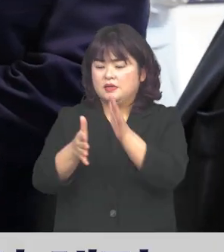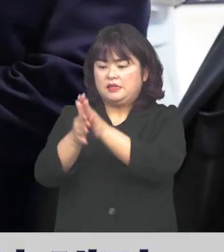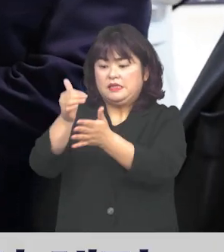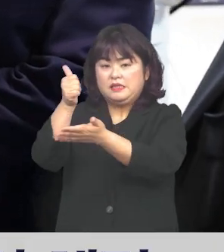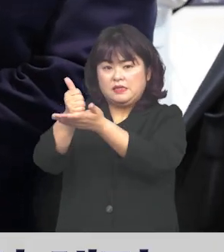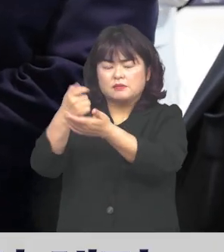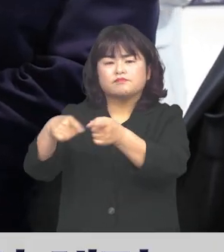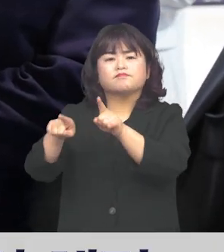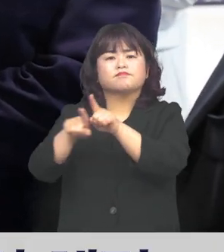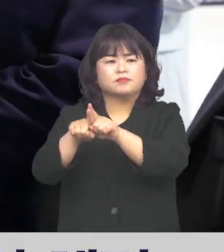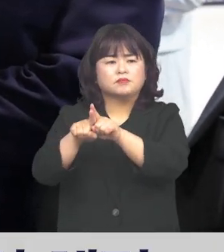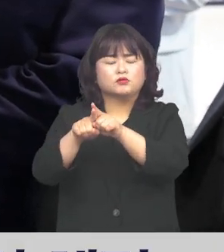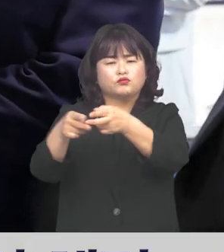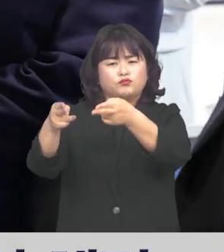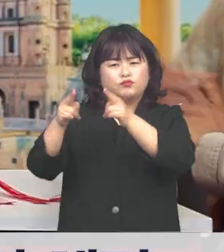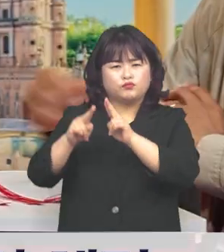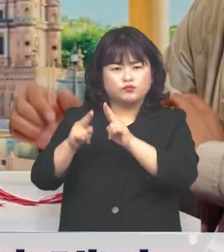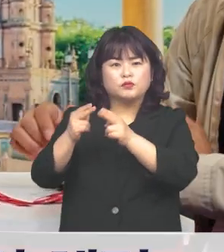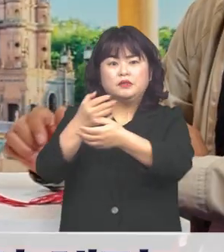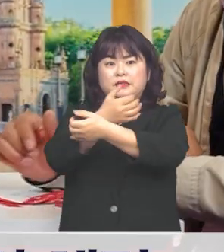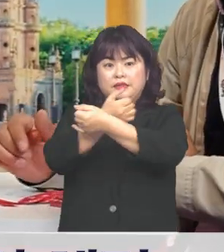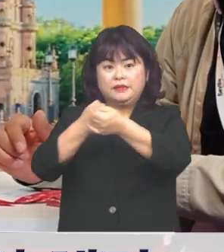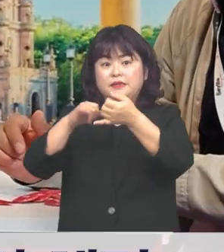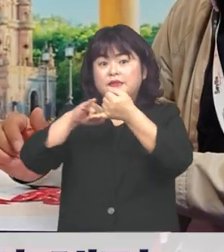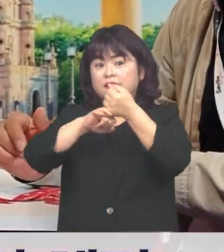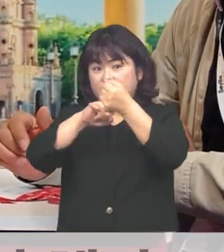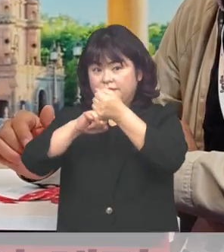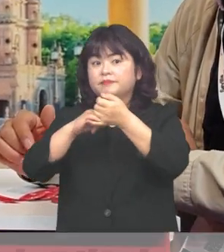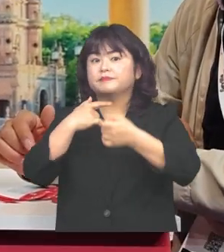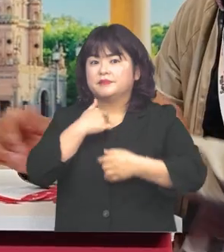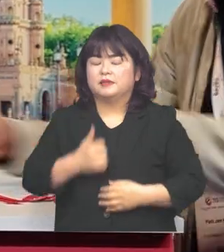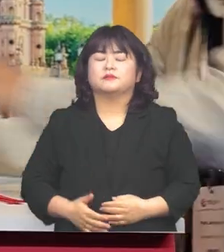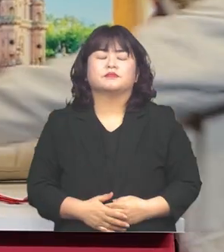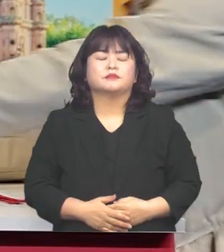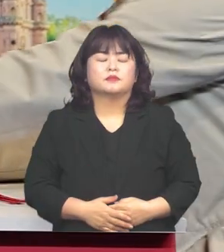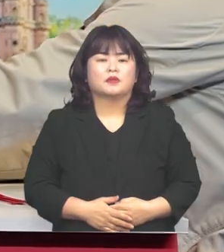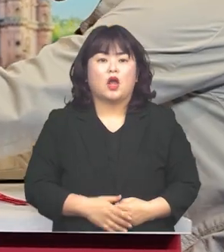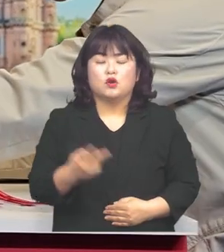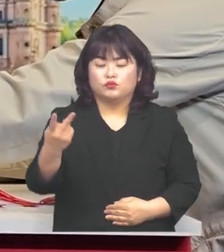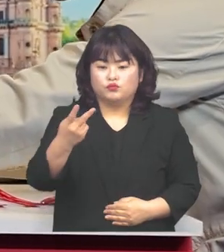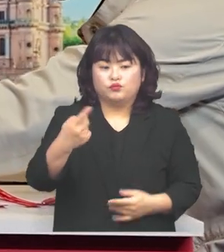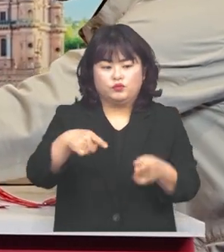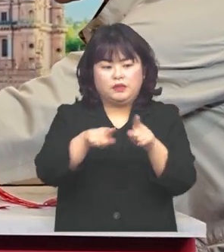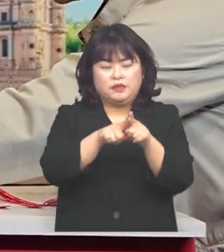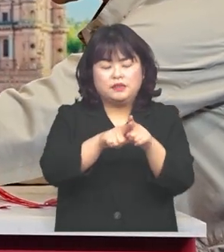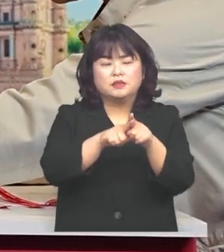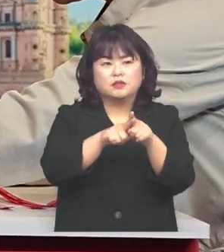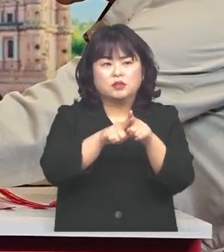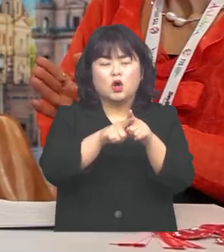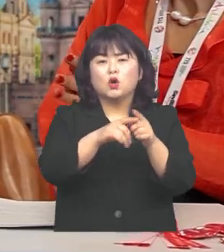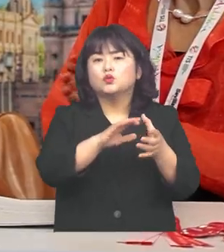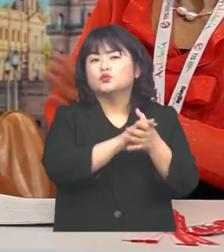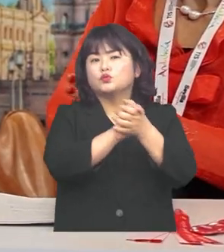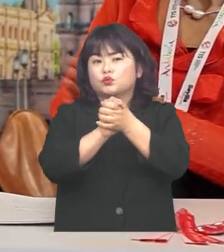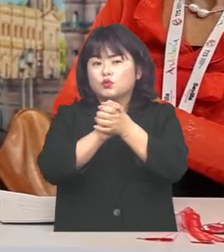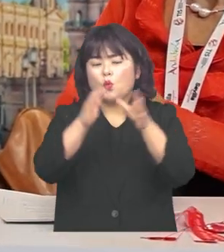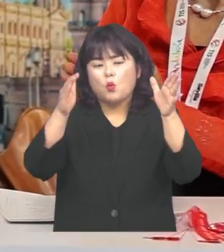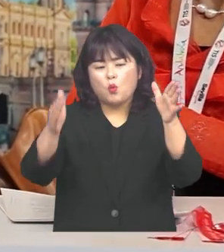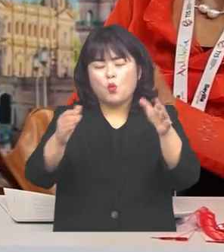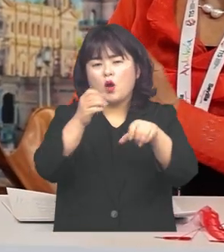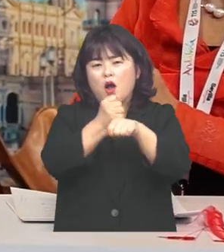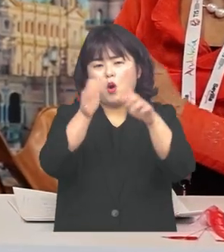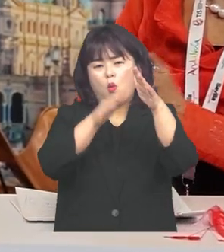산스 세비야 시장과 양 도시의 우호 협약을 체결했습니다. 이번 협약으로 두 도시는 우호 관계를